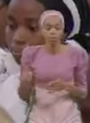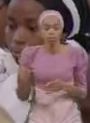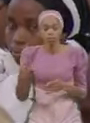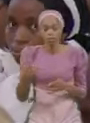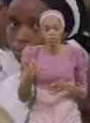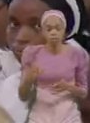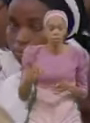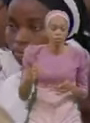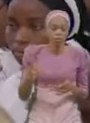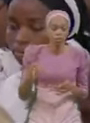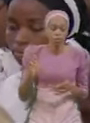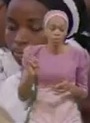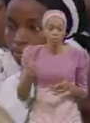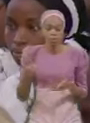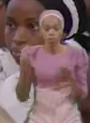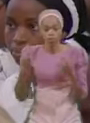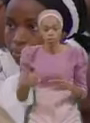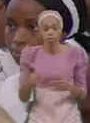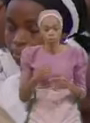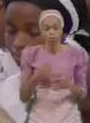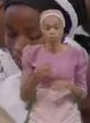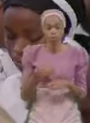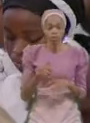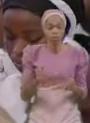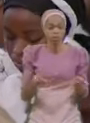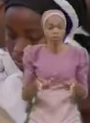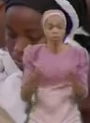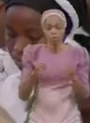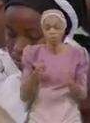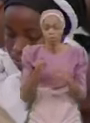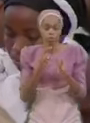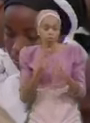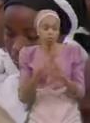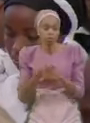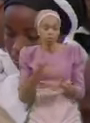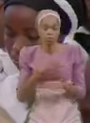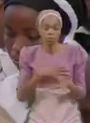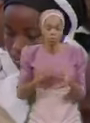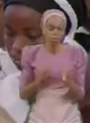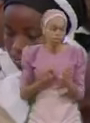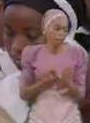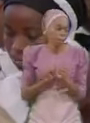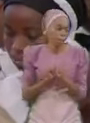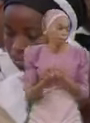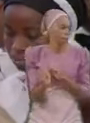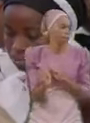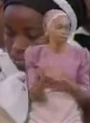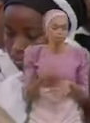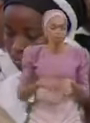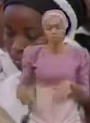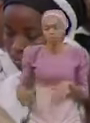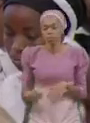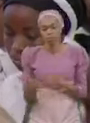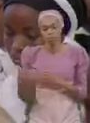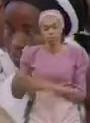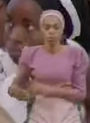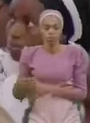un lévite qui arriva aussi dans ce lieu l'ayant vu passa outre mais un Samaritain qui